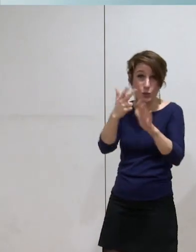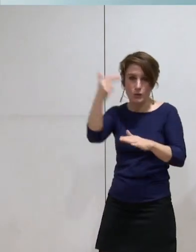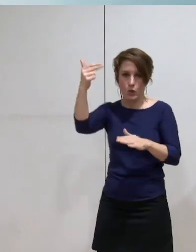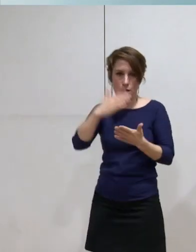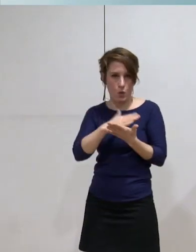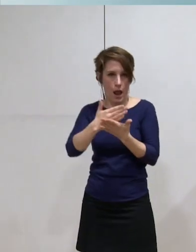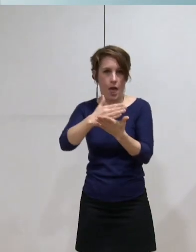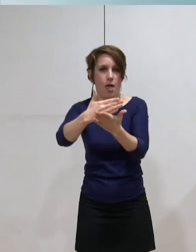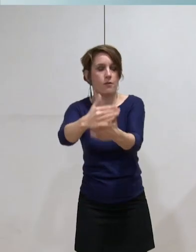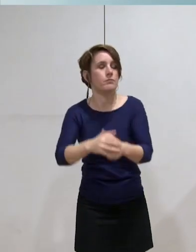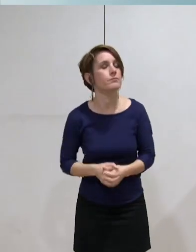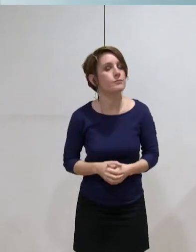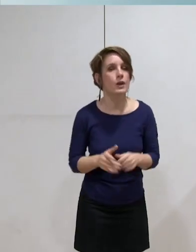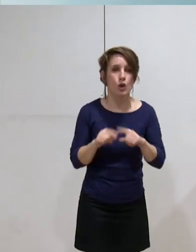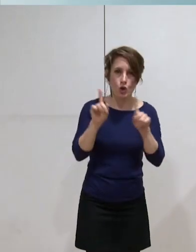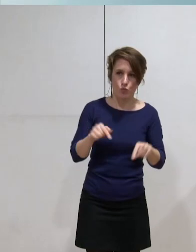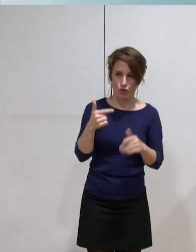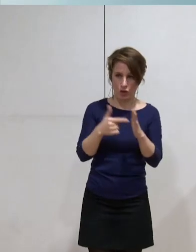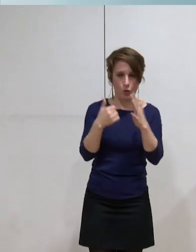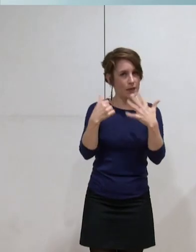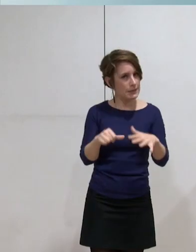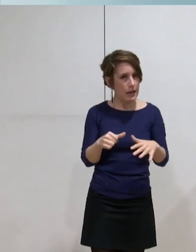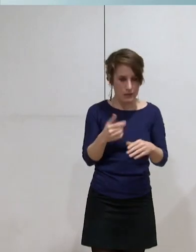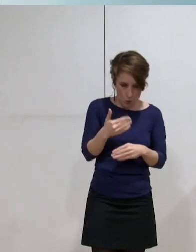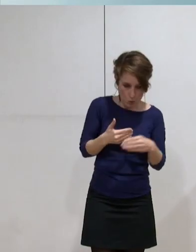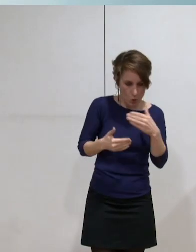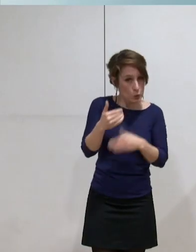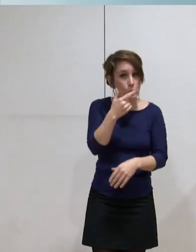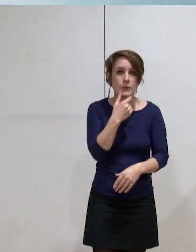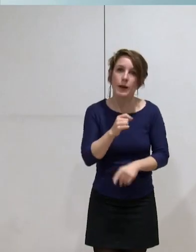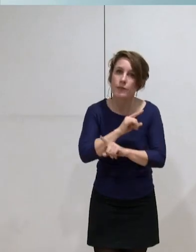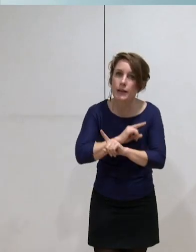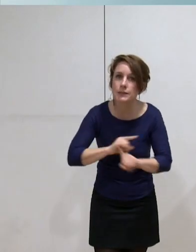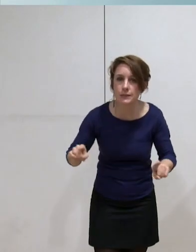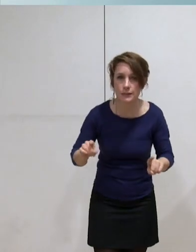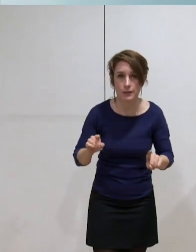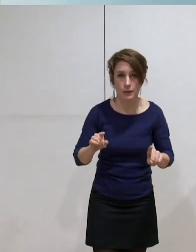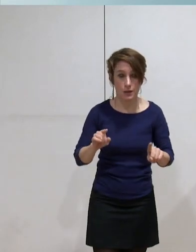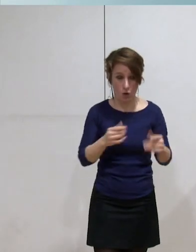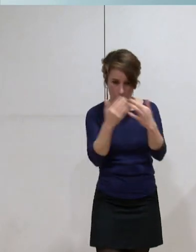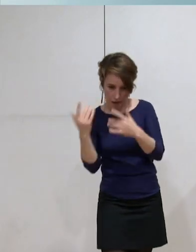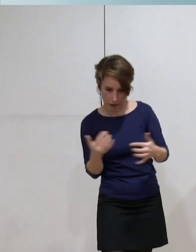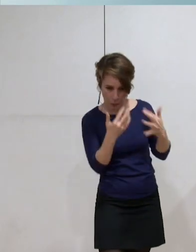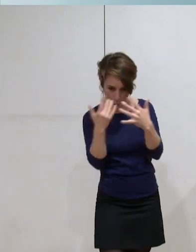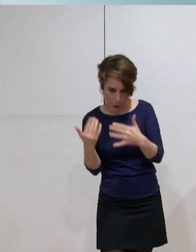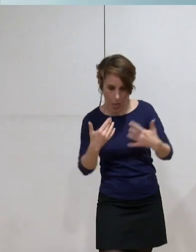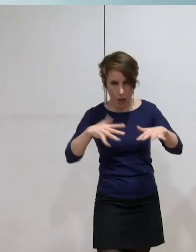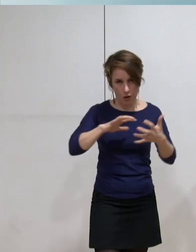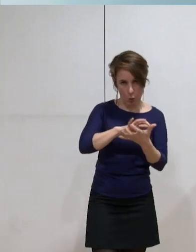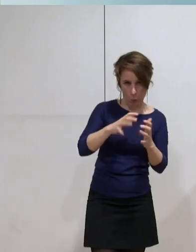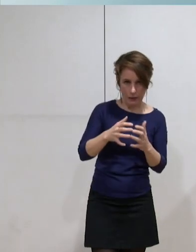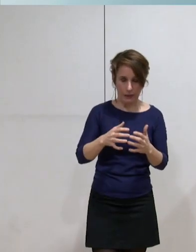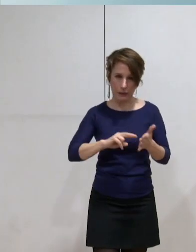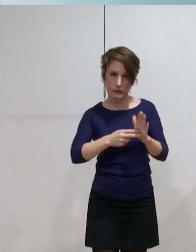l'élaboration de ce budget 2016 n'a donc pas été simple l'équation à résoudre est complexe la situation financière de